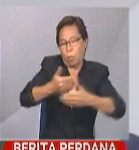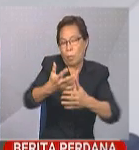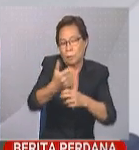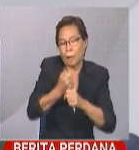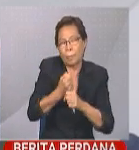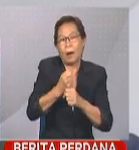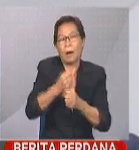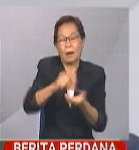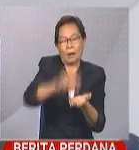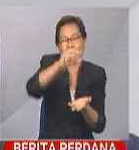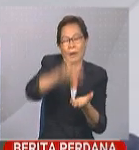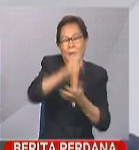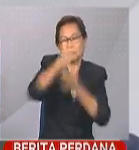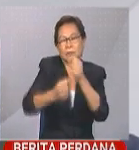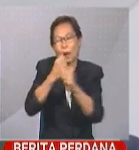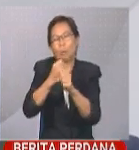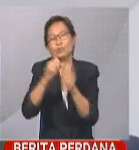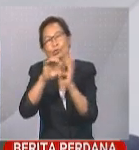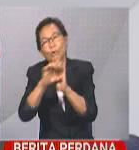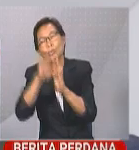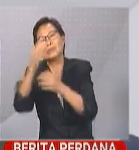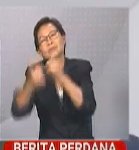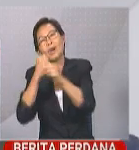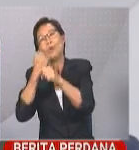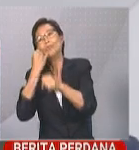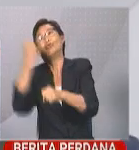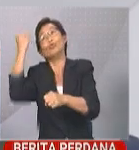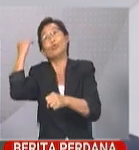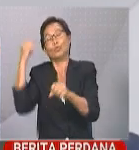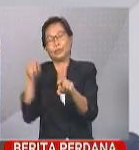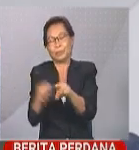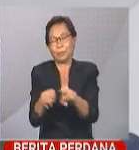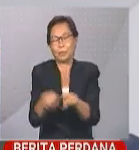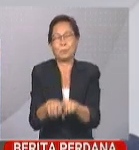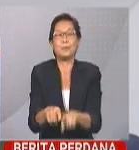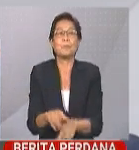mendapatkan ganjaran tahunan seperti tahun sebelum